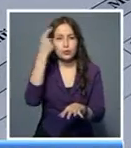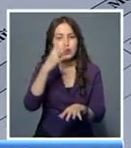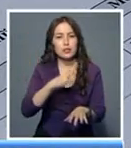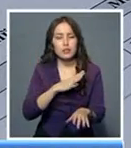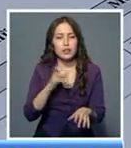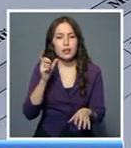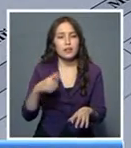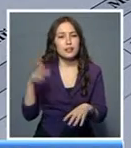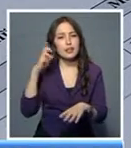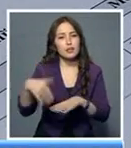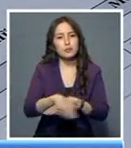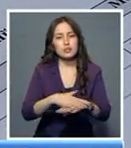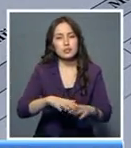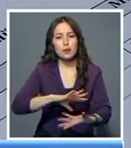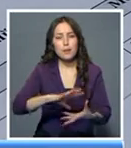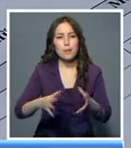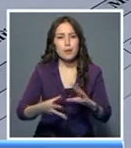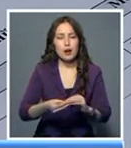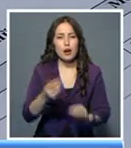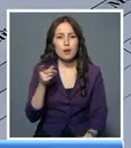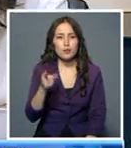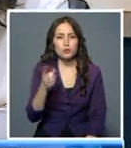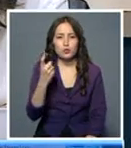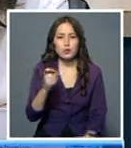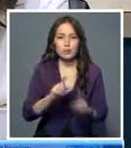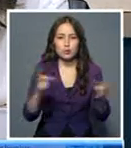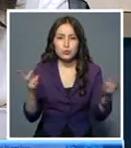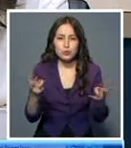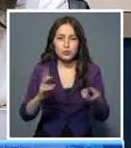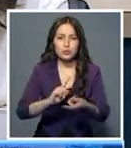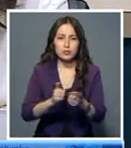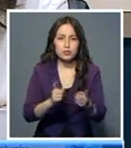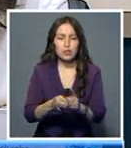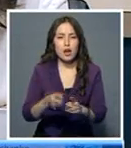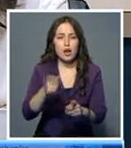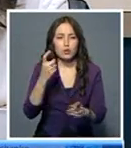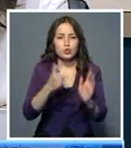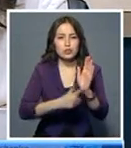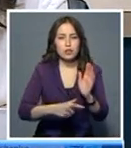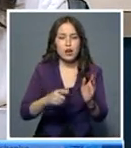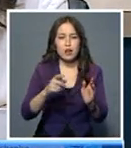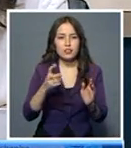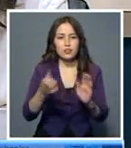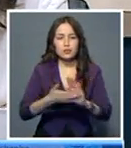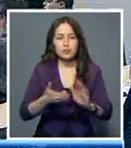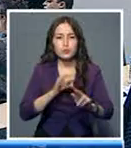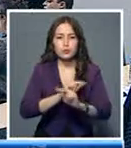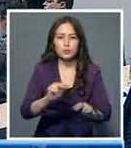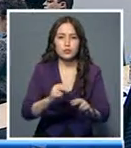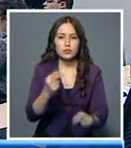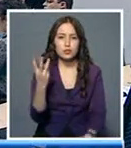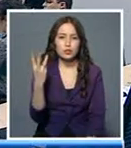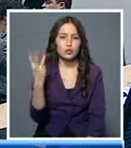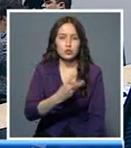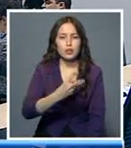елімізде 1100 мектеп күрделі жөндеуді қажет етсе, 170 білім шаңырағында сынып пен оқытушы жетіспеушілігінен балалар 3 ауысымда оқып